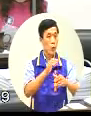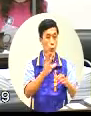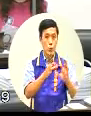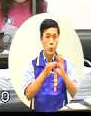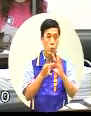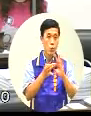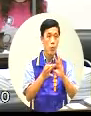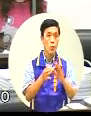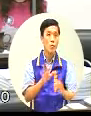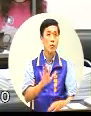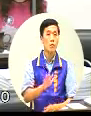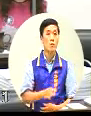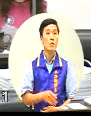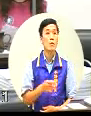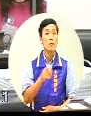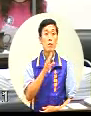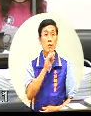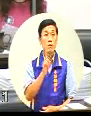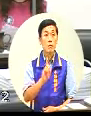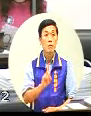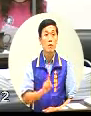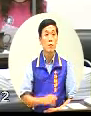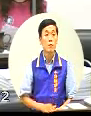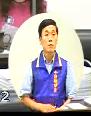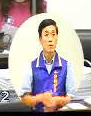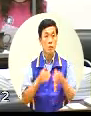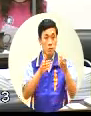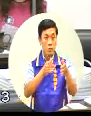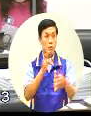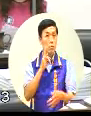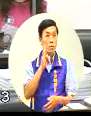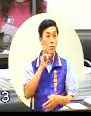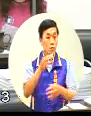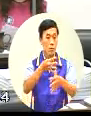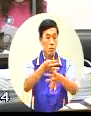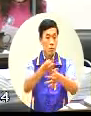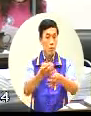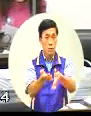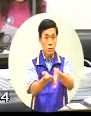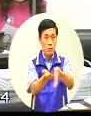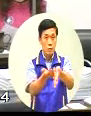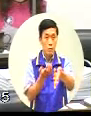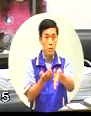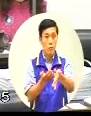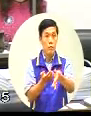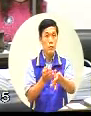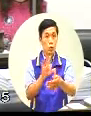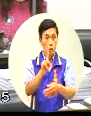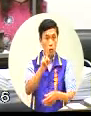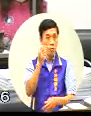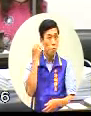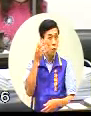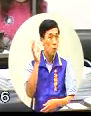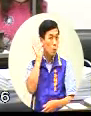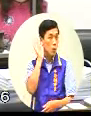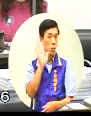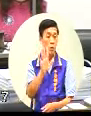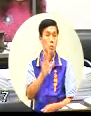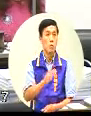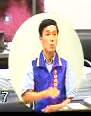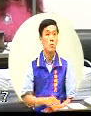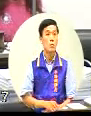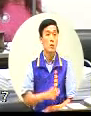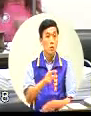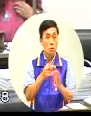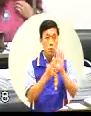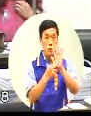了哈、哦，就是在那个母亲节前夕哈、哦，然后有一则新闻，他叙